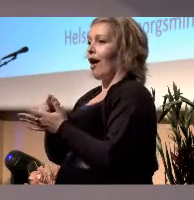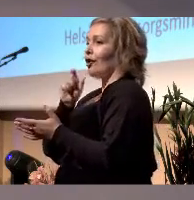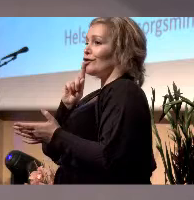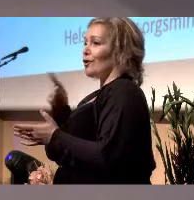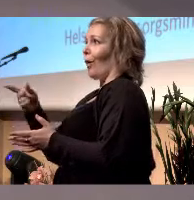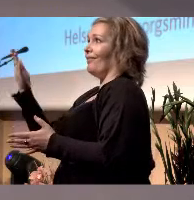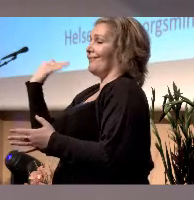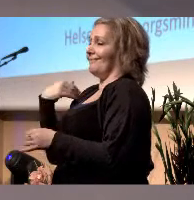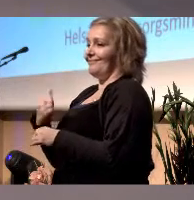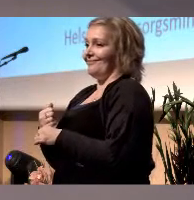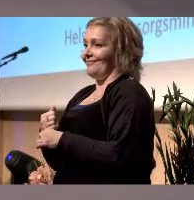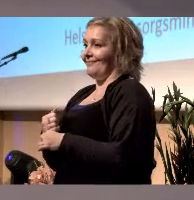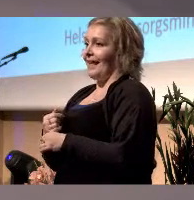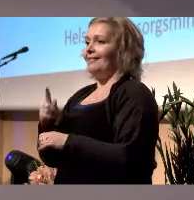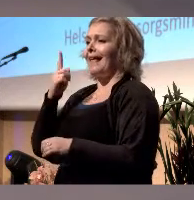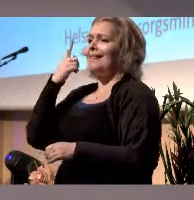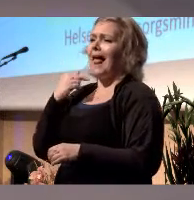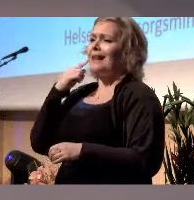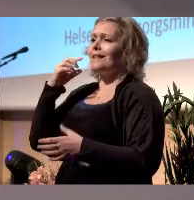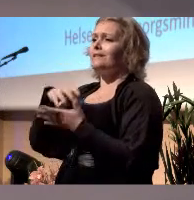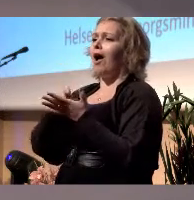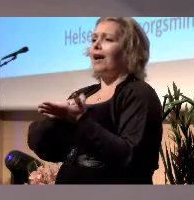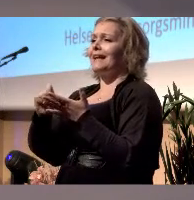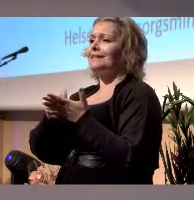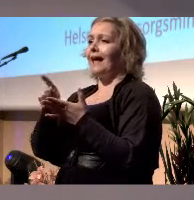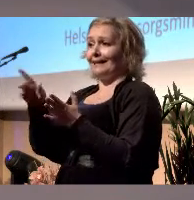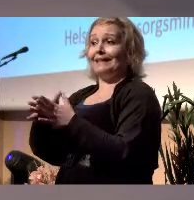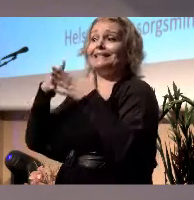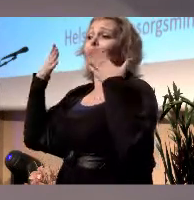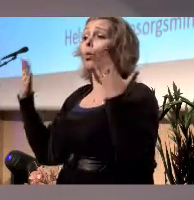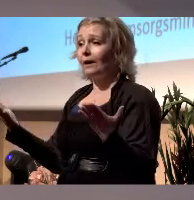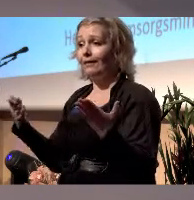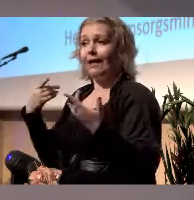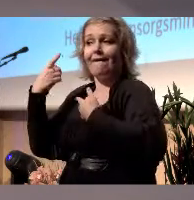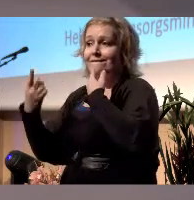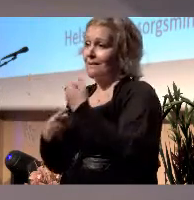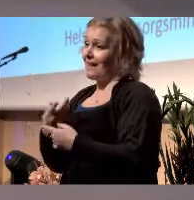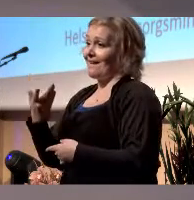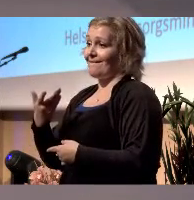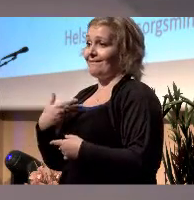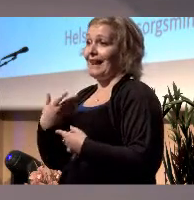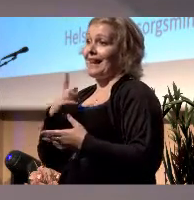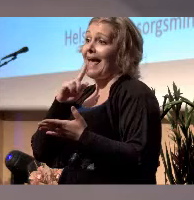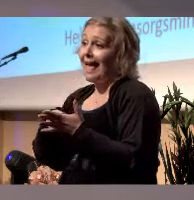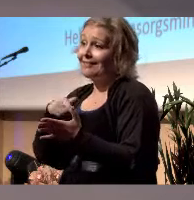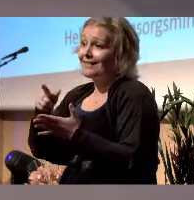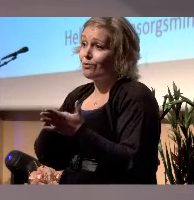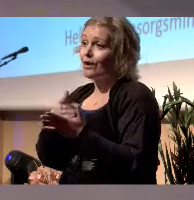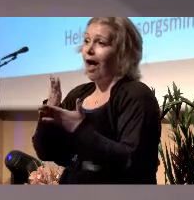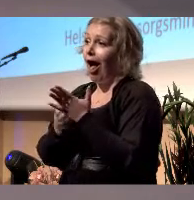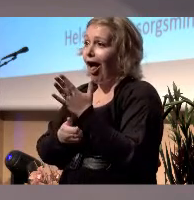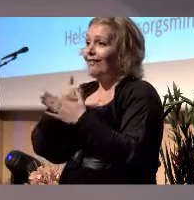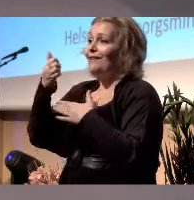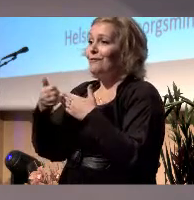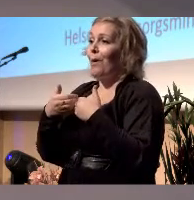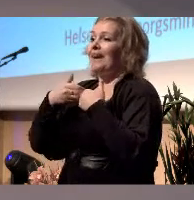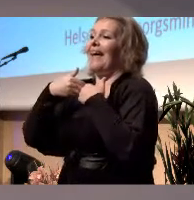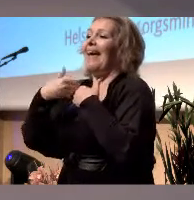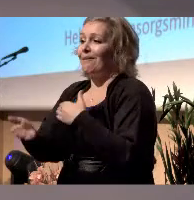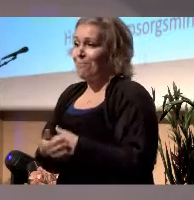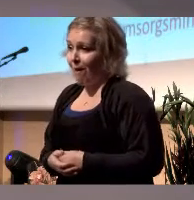dagen. Den eldste statssekretæren i historien er fortsatt veldig etterspurt et halvt år